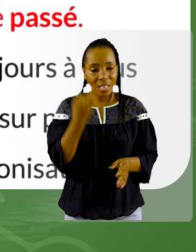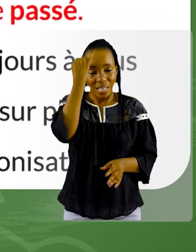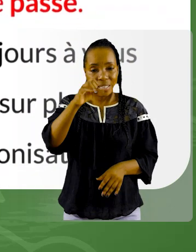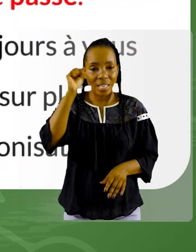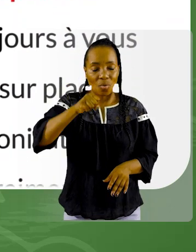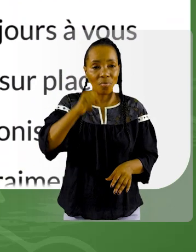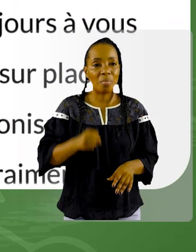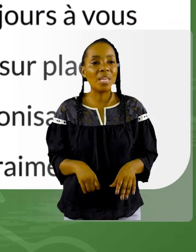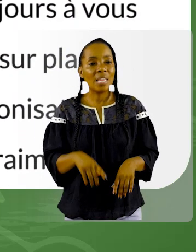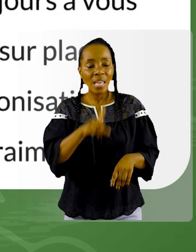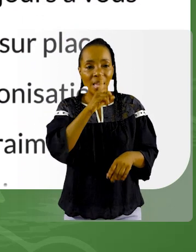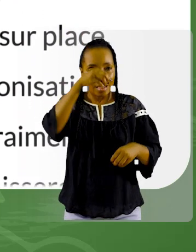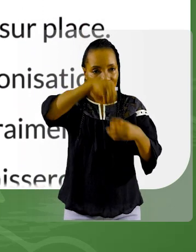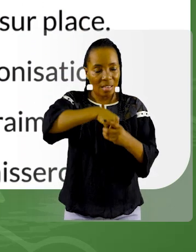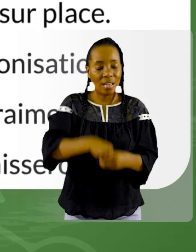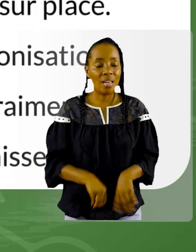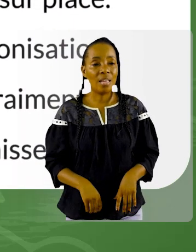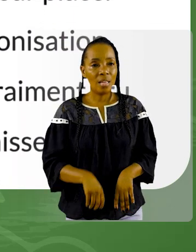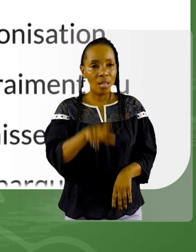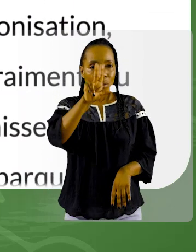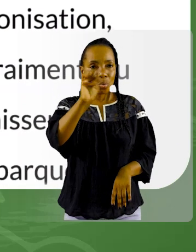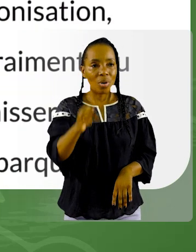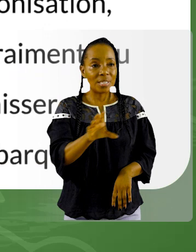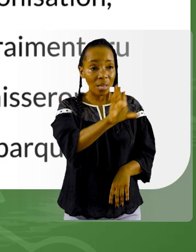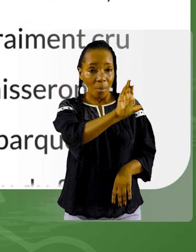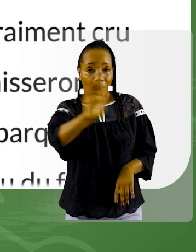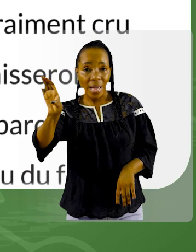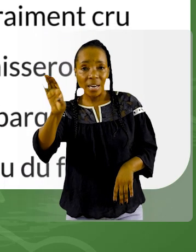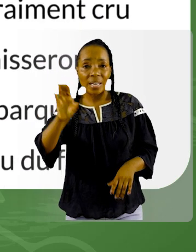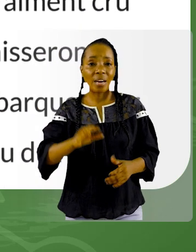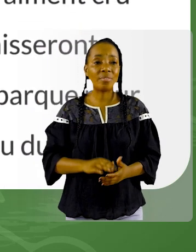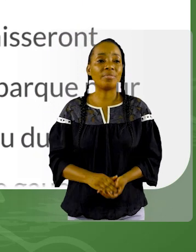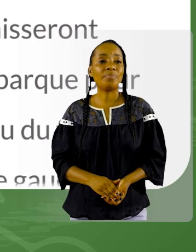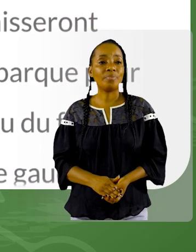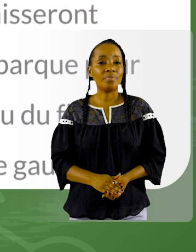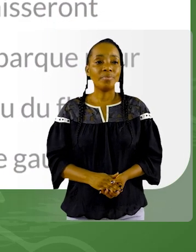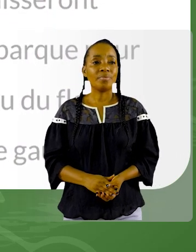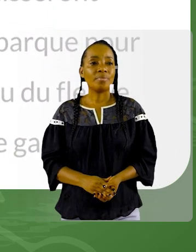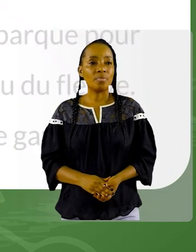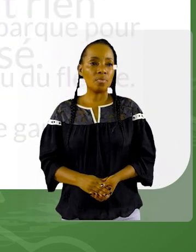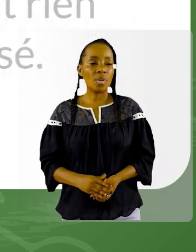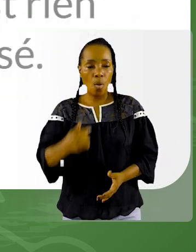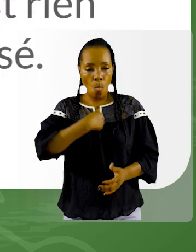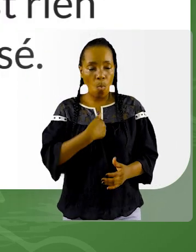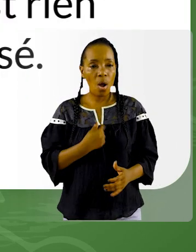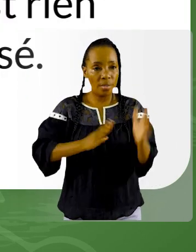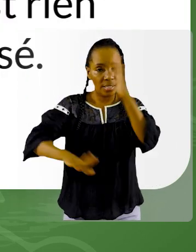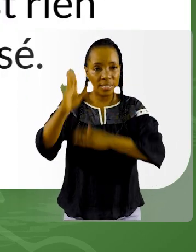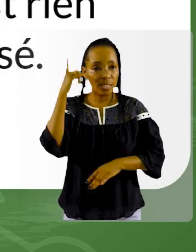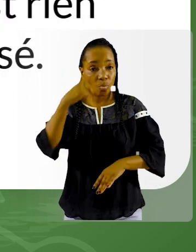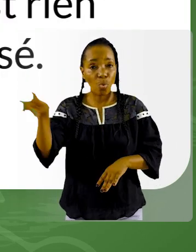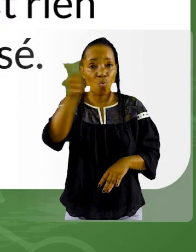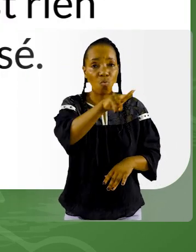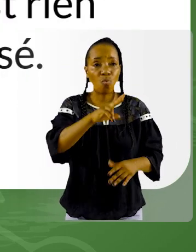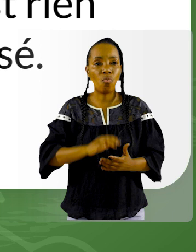3e paragraphe. Donc la thèse de l'auteur correspond au 3e paragraphe que je vais vous lire.